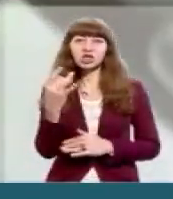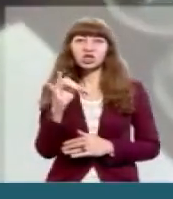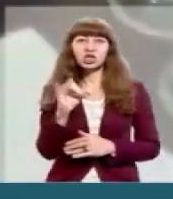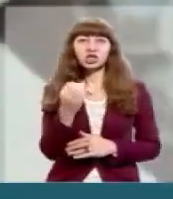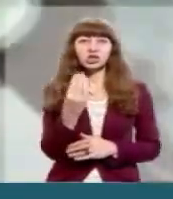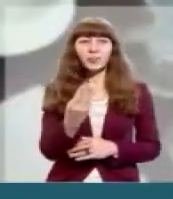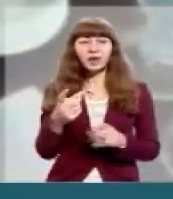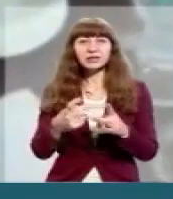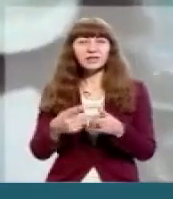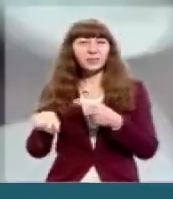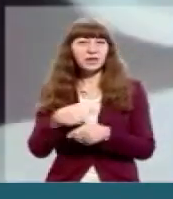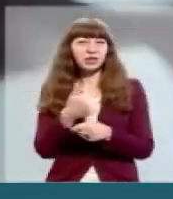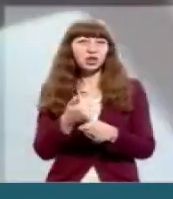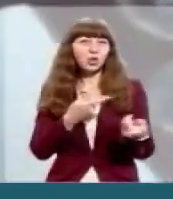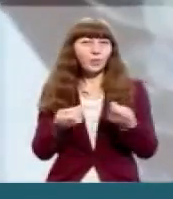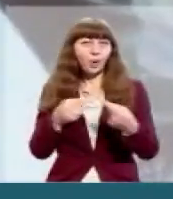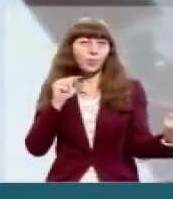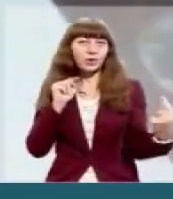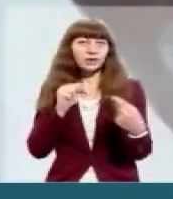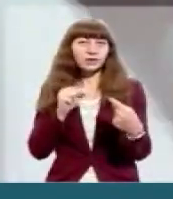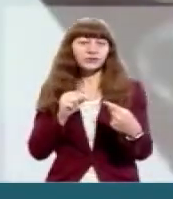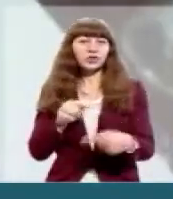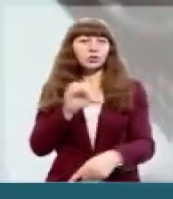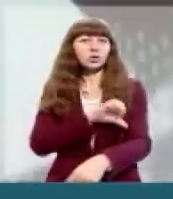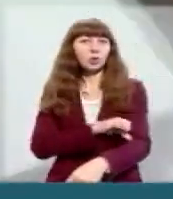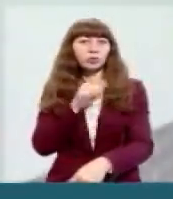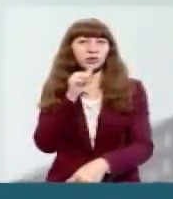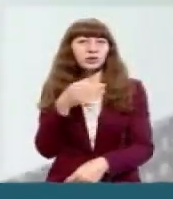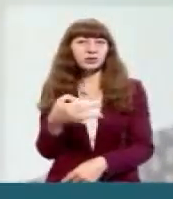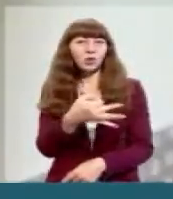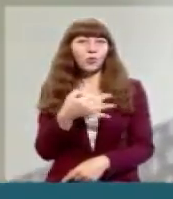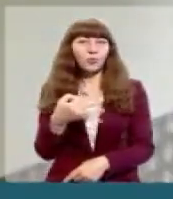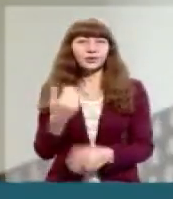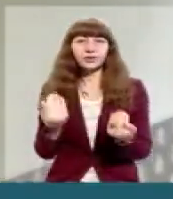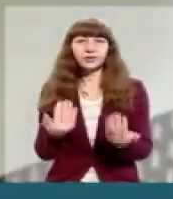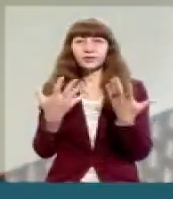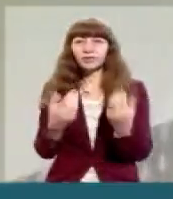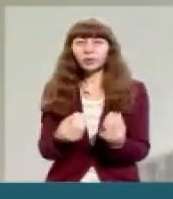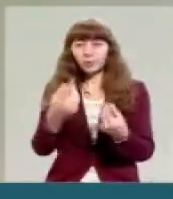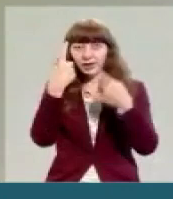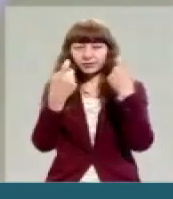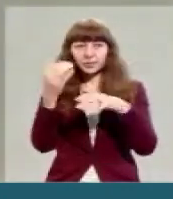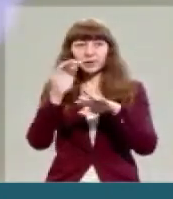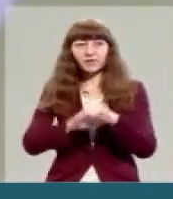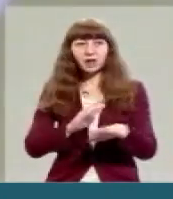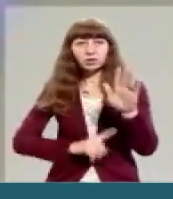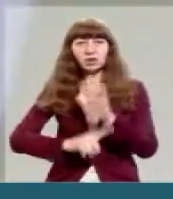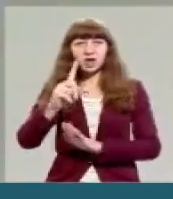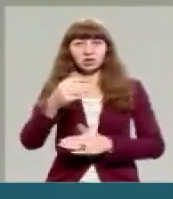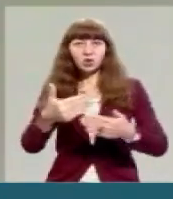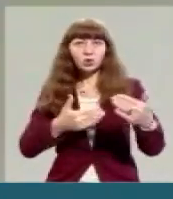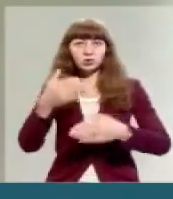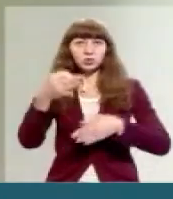қылмысына қарсы іс-қимыл басқармасы бастығының айтуынша, қазіргі уақытта осы дерек бойынша сотқа дейінгі тергеу басталды. Ол затты тарату